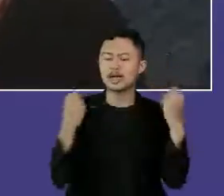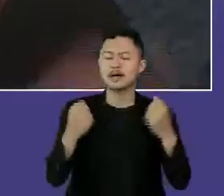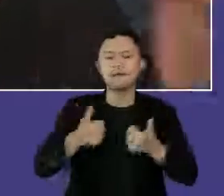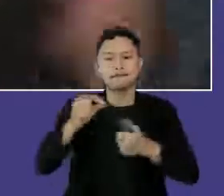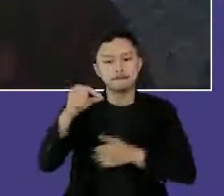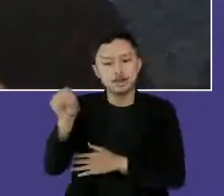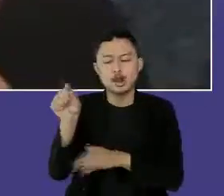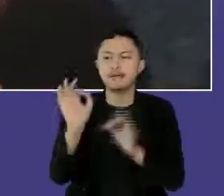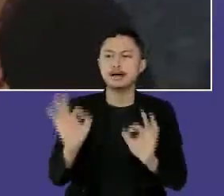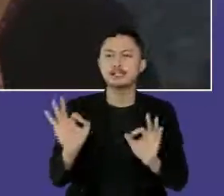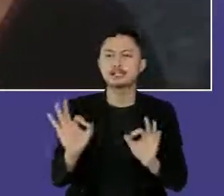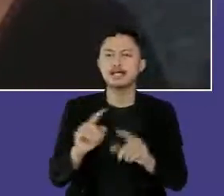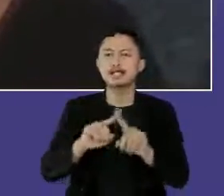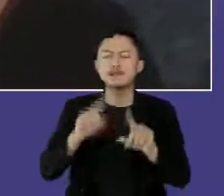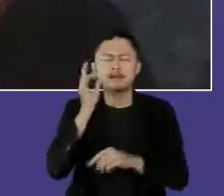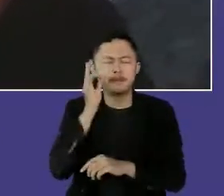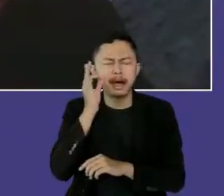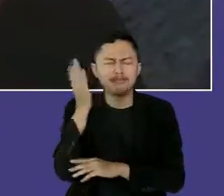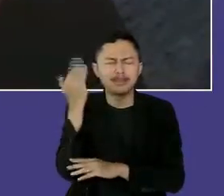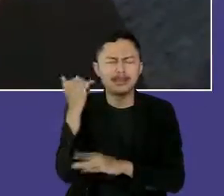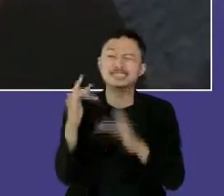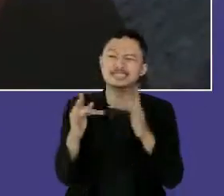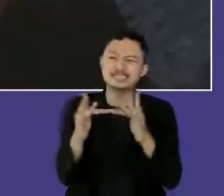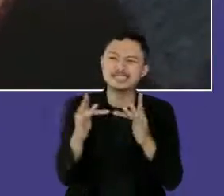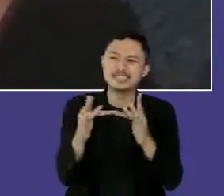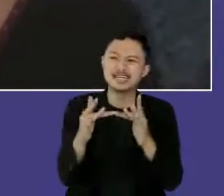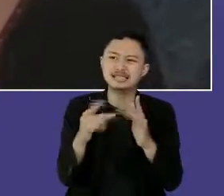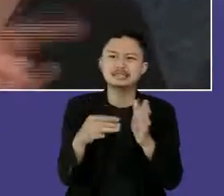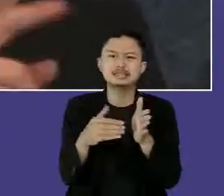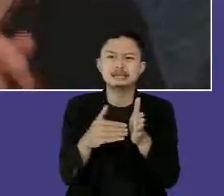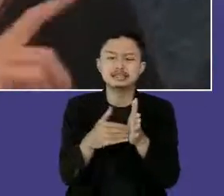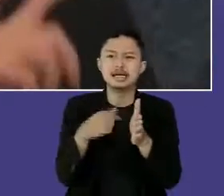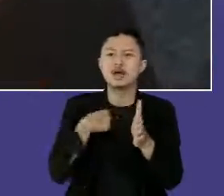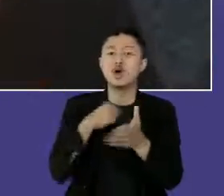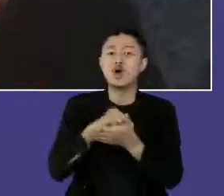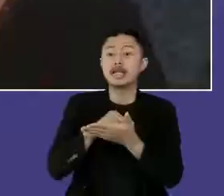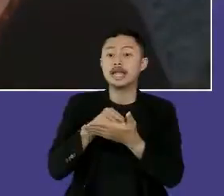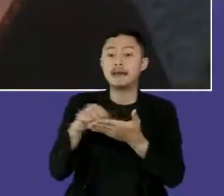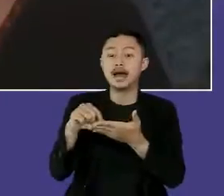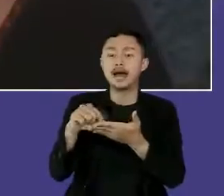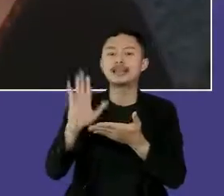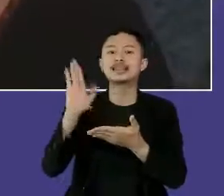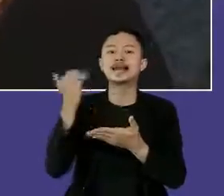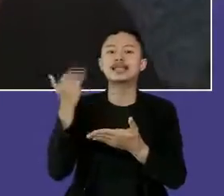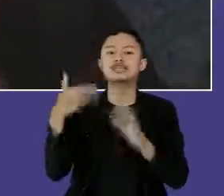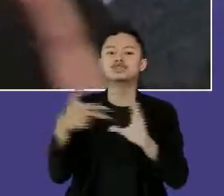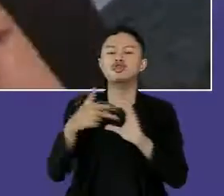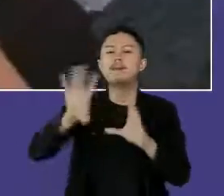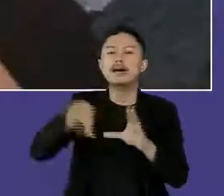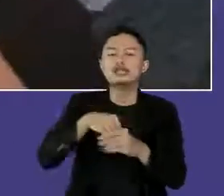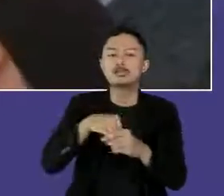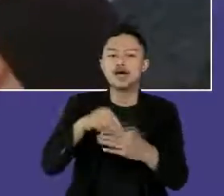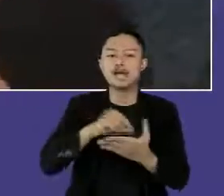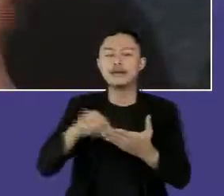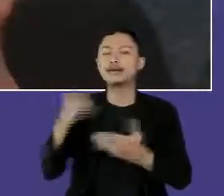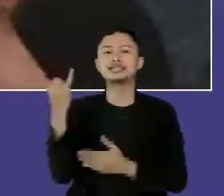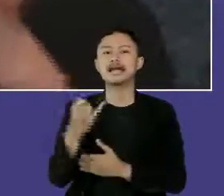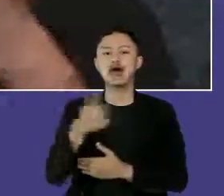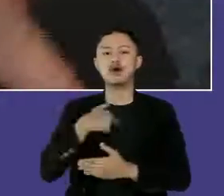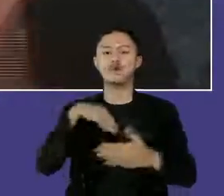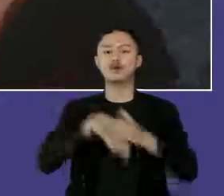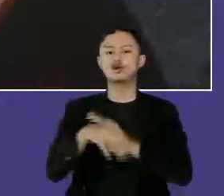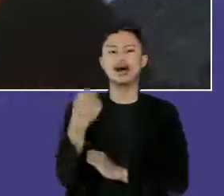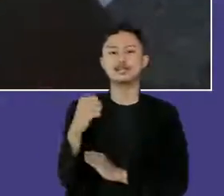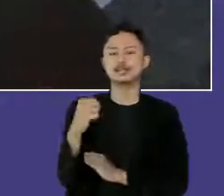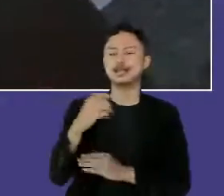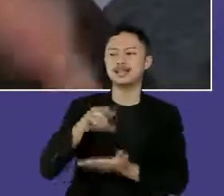benar. Tadi ngapunten Wong Sewu, tadi ada kesalahan teknis karena namanya pakai nama yang lain, jadi di approve-nya lama. Ya, nggak apa-apa Mbak Ria, baik. Yang